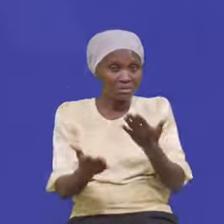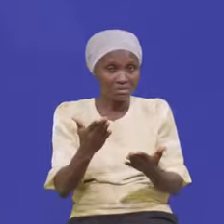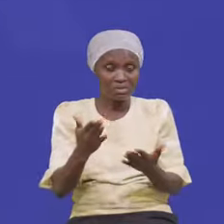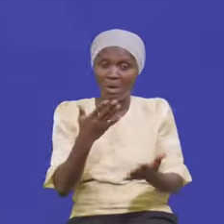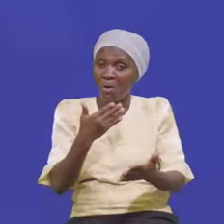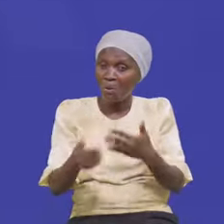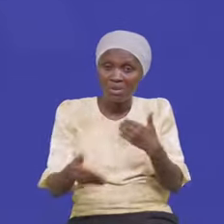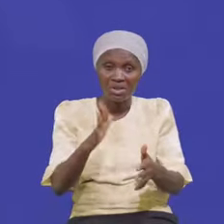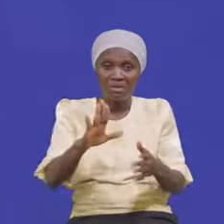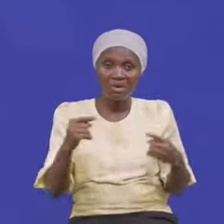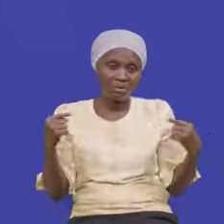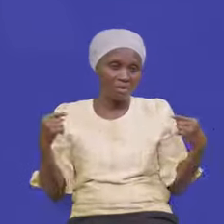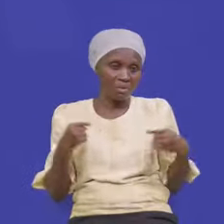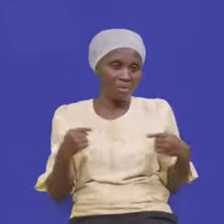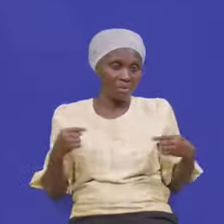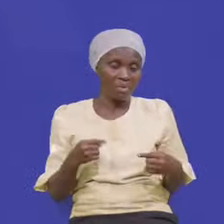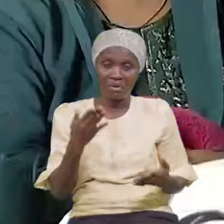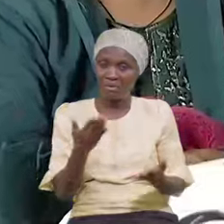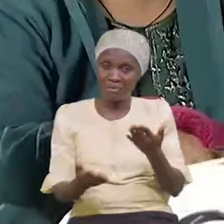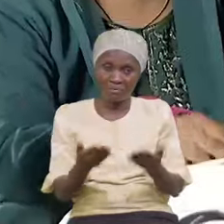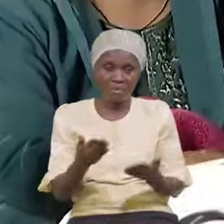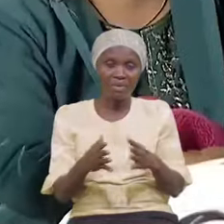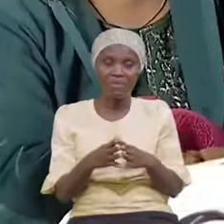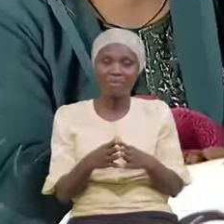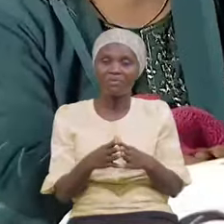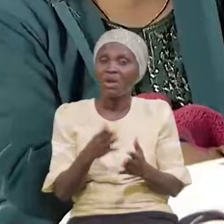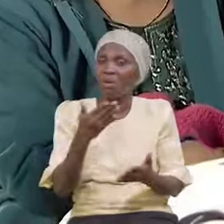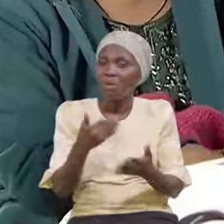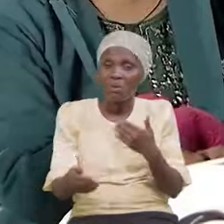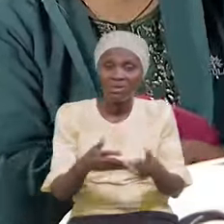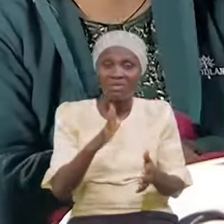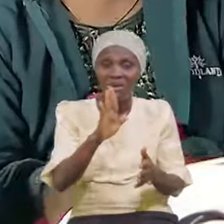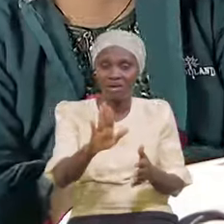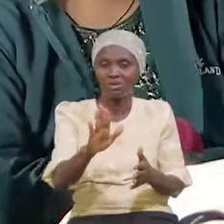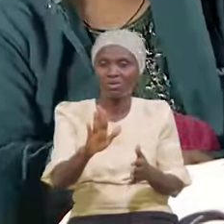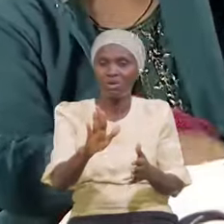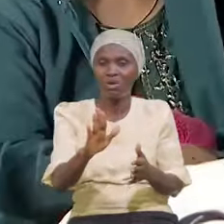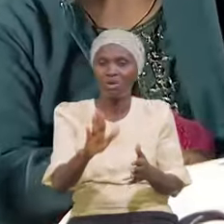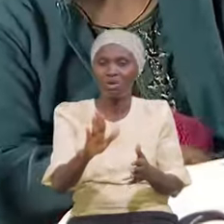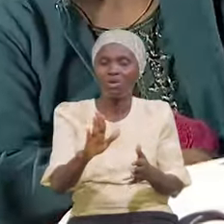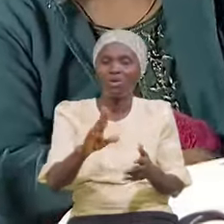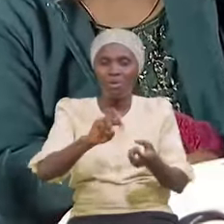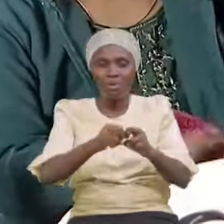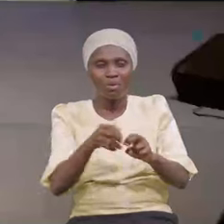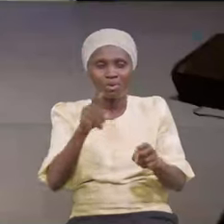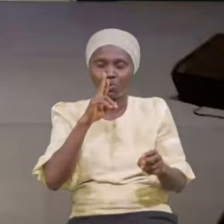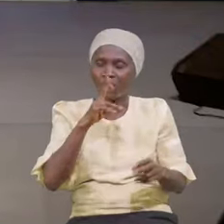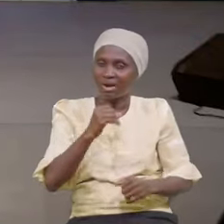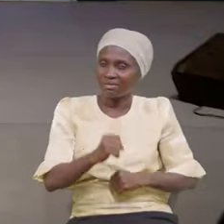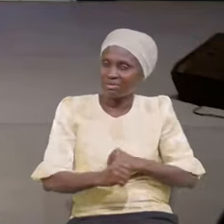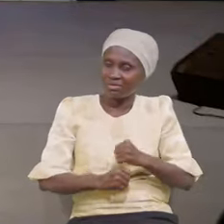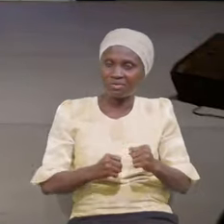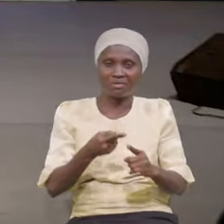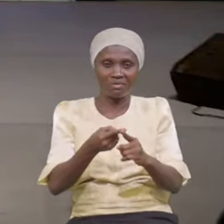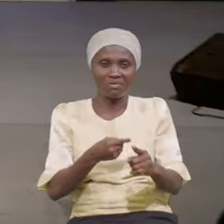whatever your pain may be, ఒకవేళ మీ బాధ ఏదైనను సరే, whatever you have discovered you are suffering from, మీ యొక్క శ్రమ ఎక్కడ నుంచి వస్తున్నట్టుగా